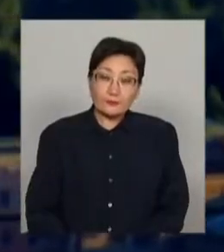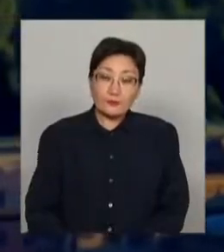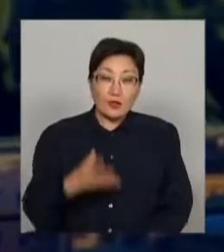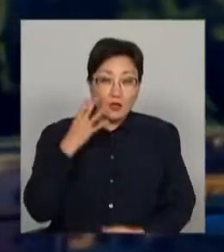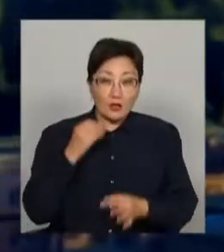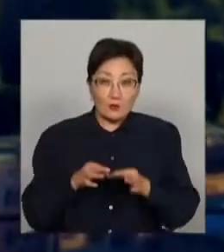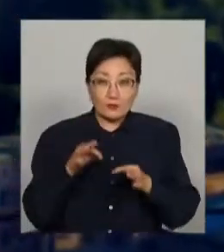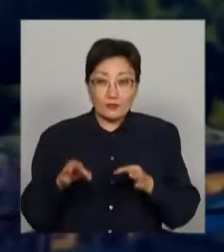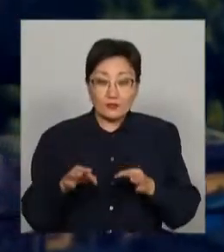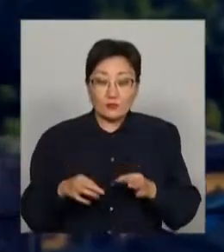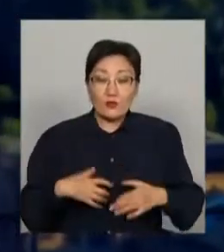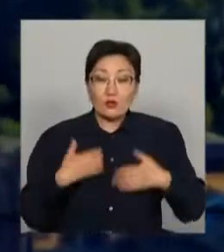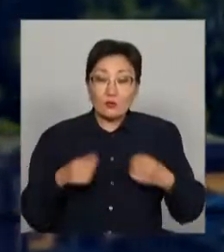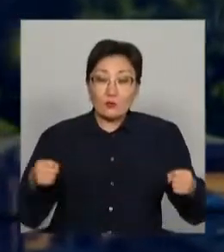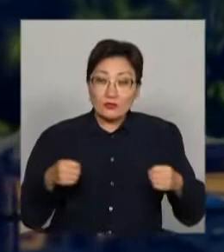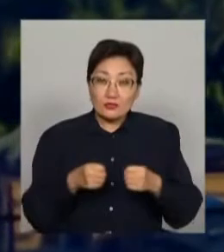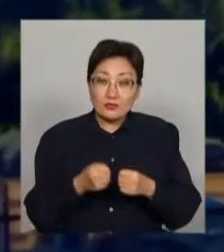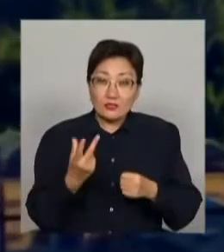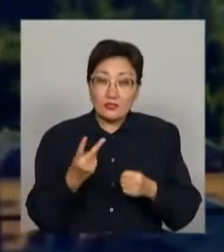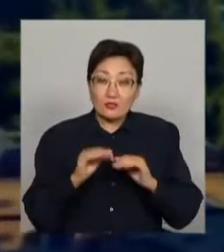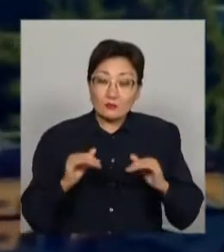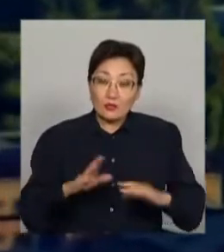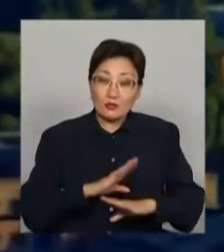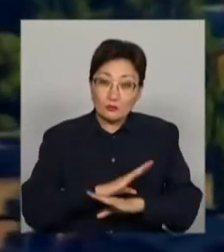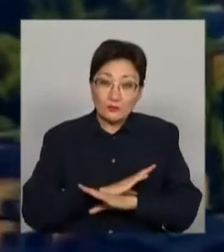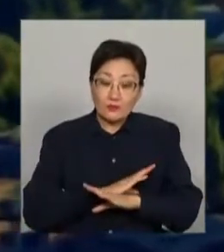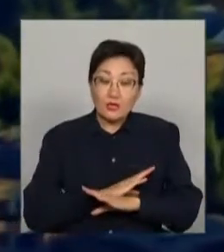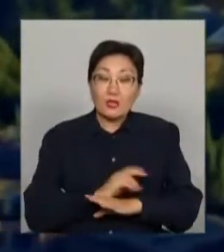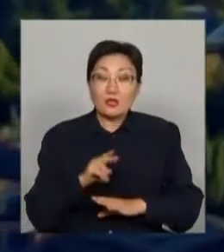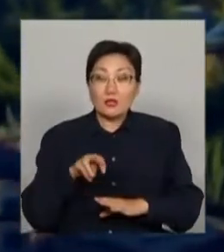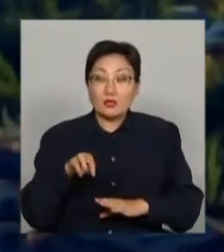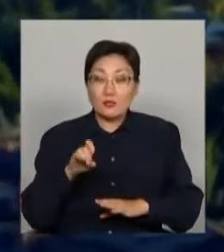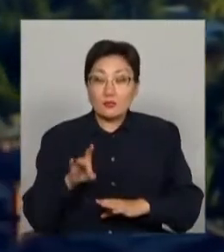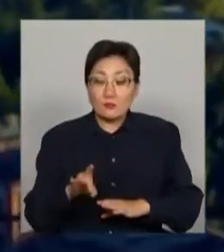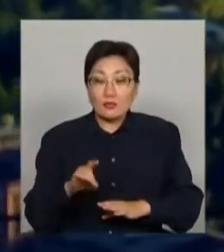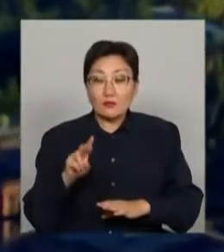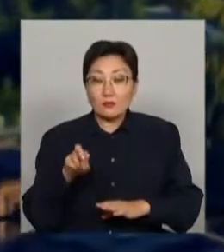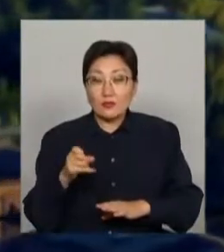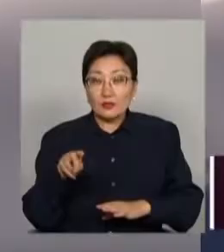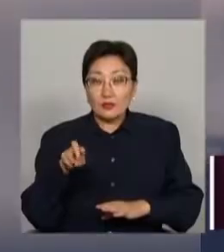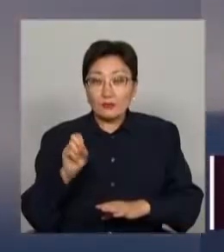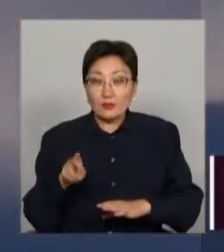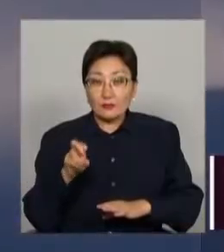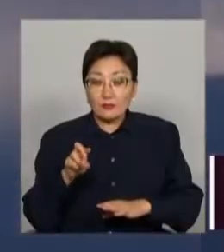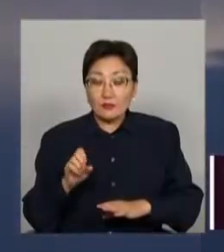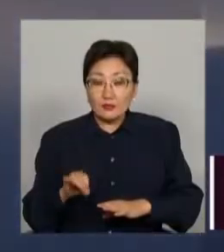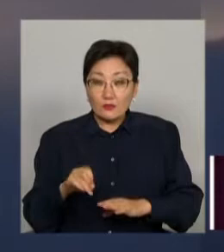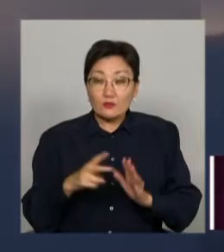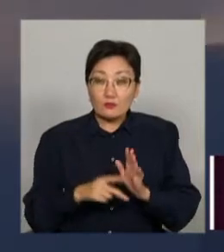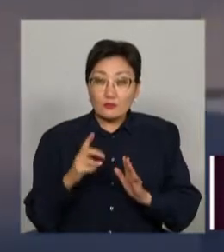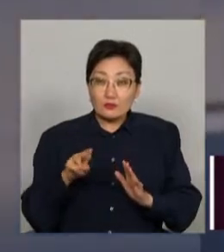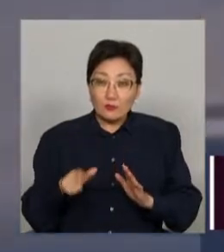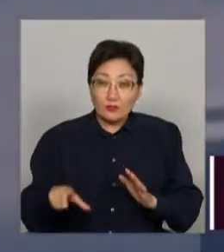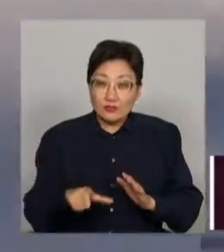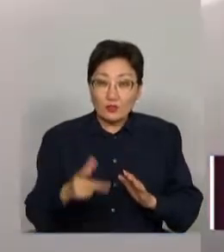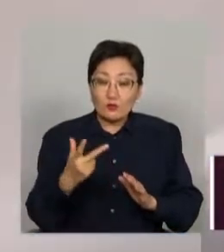Алматы облысындағы жан түршігерлік апаттан 2 сәби көз жұмды. Қарагемер Бәйдібек би тасжолының 71-ші шақырымында болған оқыс оқиғадан